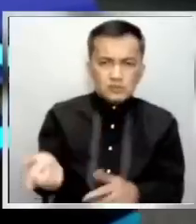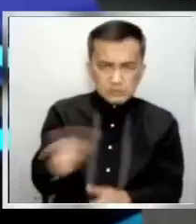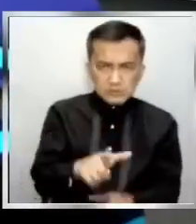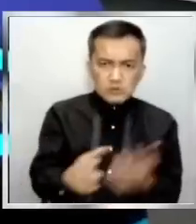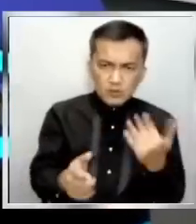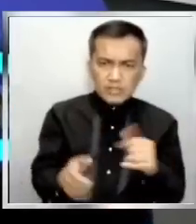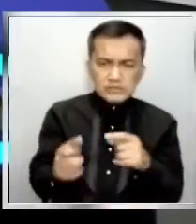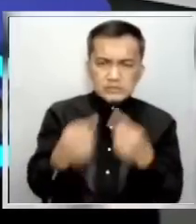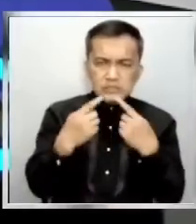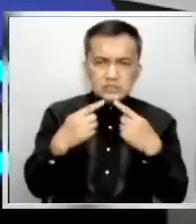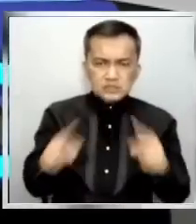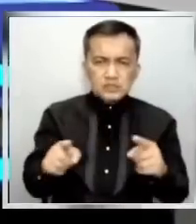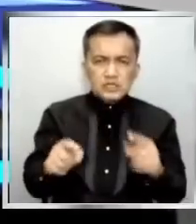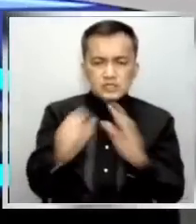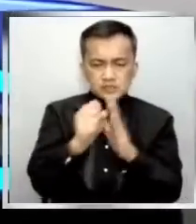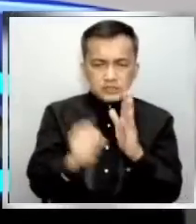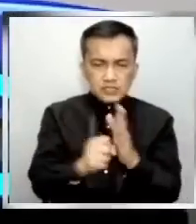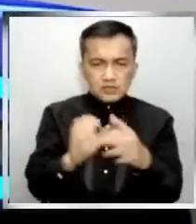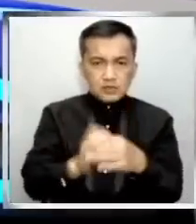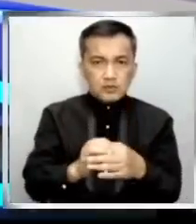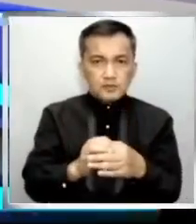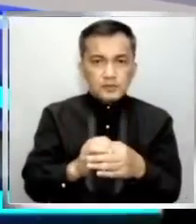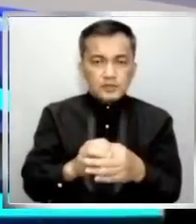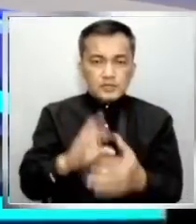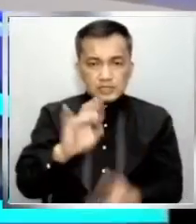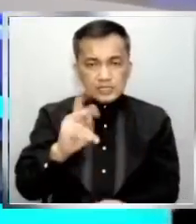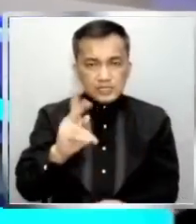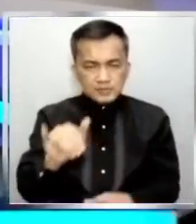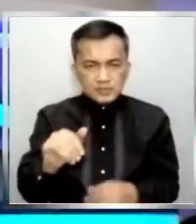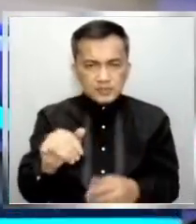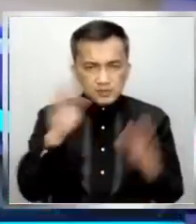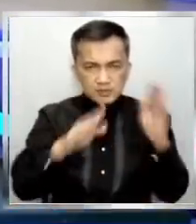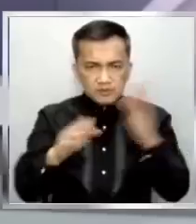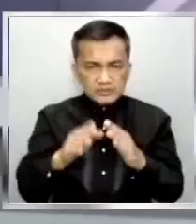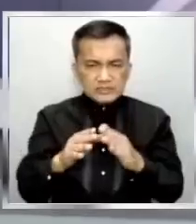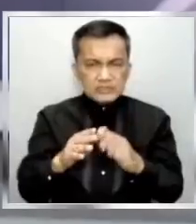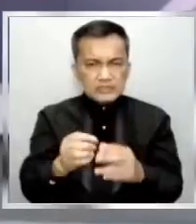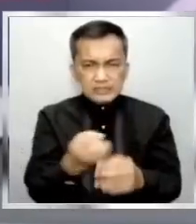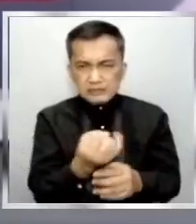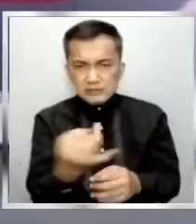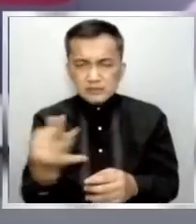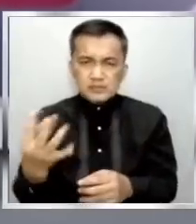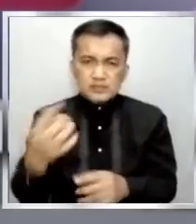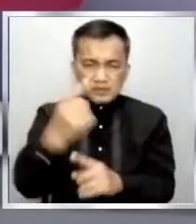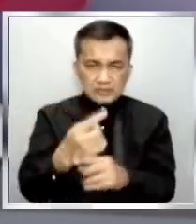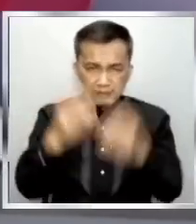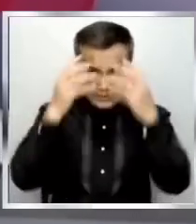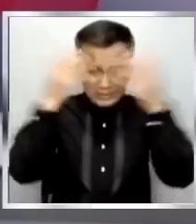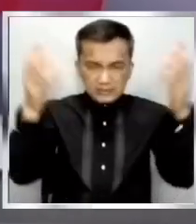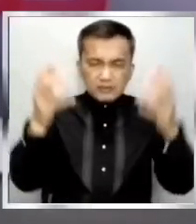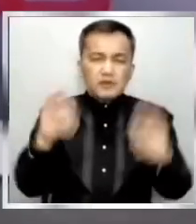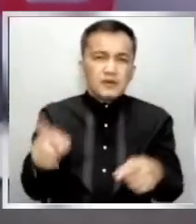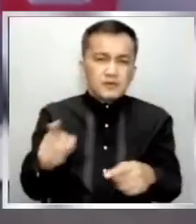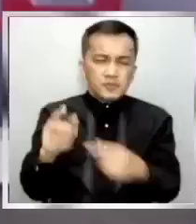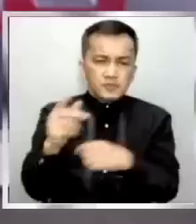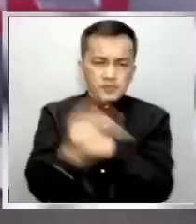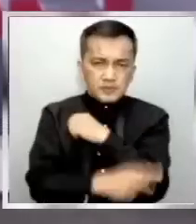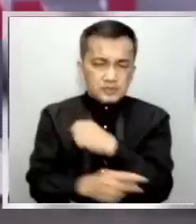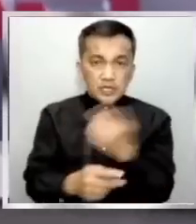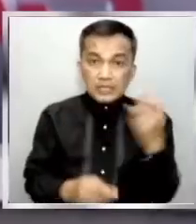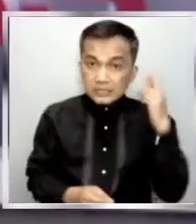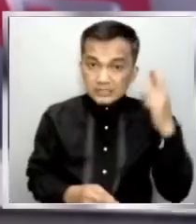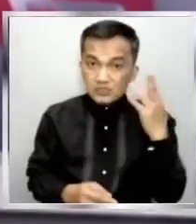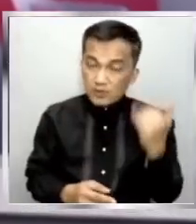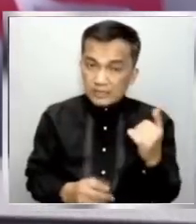State of Calamity. Ang problemang ilang buwan nang nagpapainit ng ulo sa probinsya. Ang dahilan umano, hindi nababayarang subsidiya